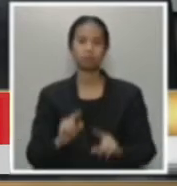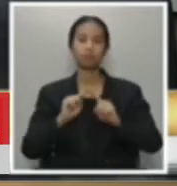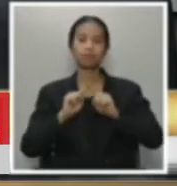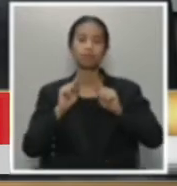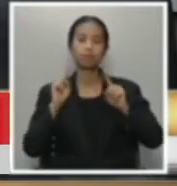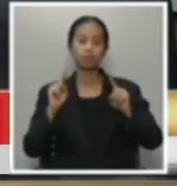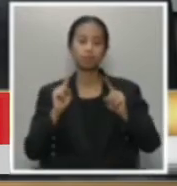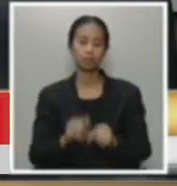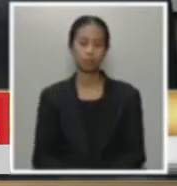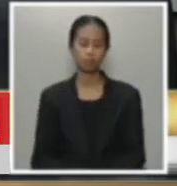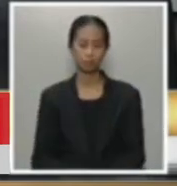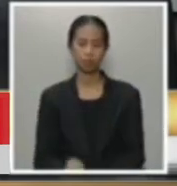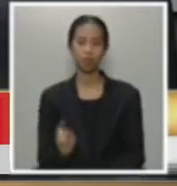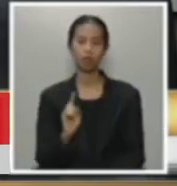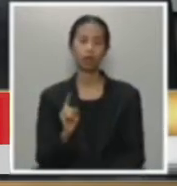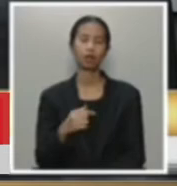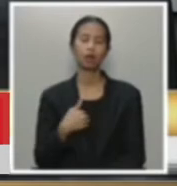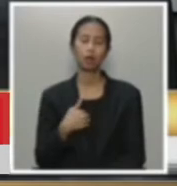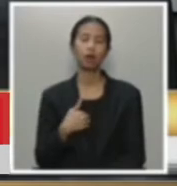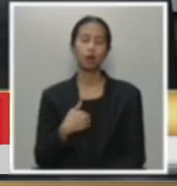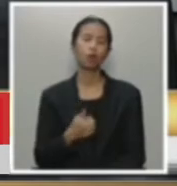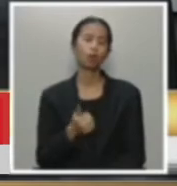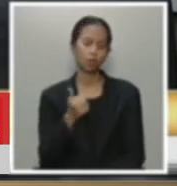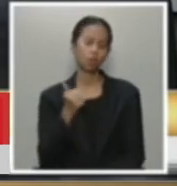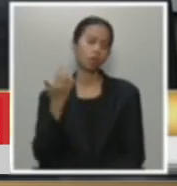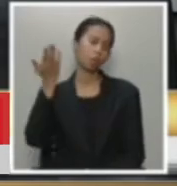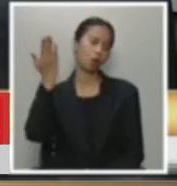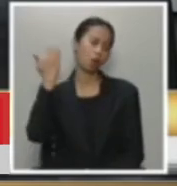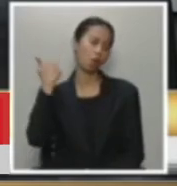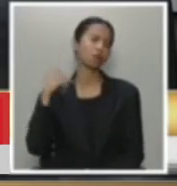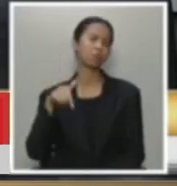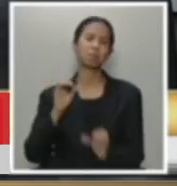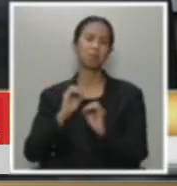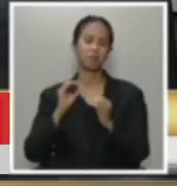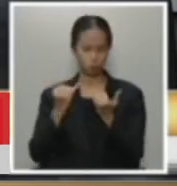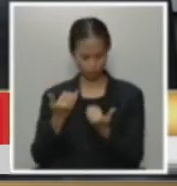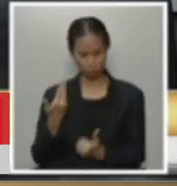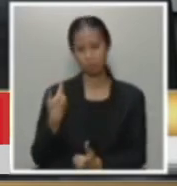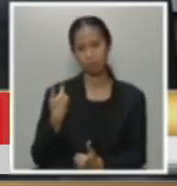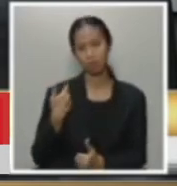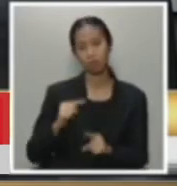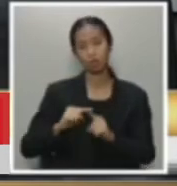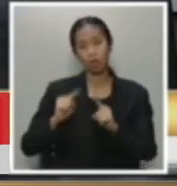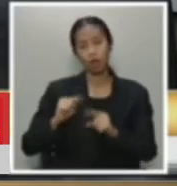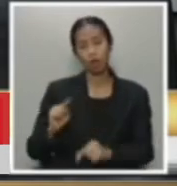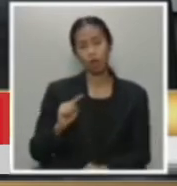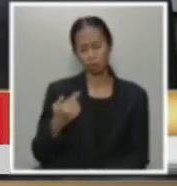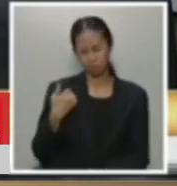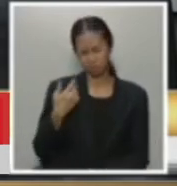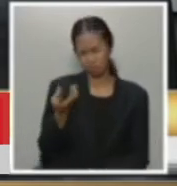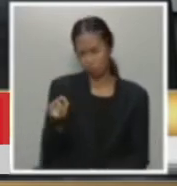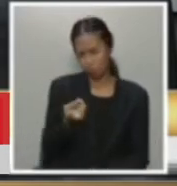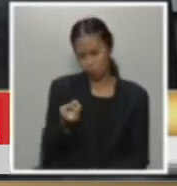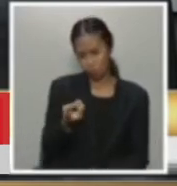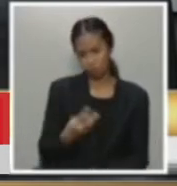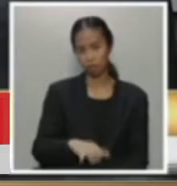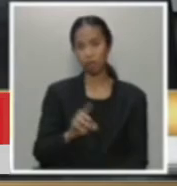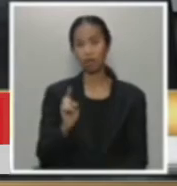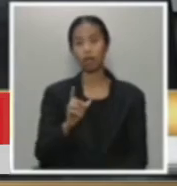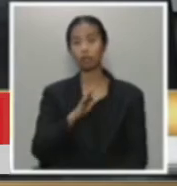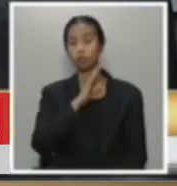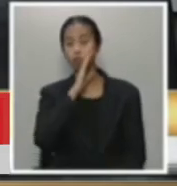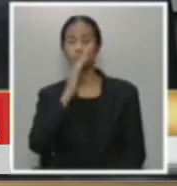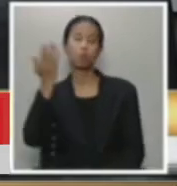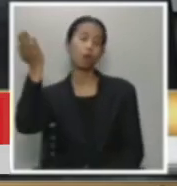าเอาละยังดีกว่าไม่ทำแต่มันน้อยไปหรือเปล่าซึ่งปกติทนายอาสาเหล่านี้ถ้าไม่มีคณะปฏิรู